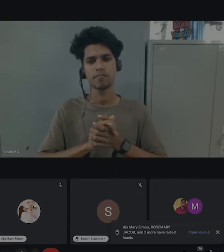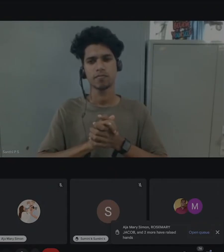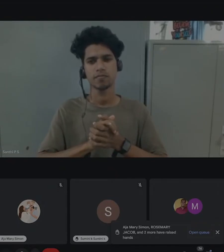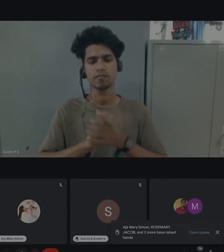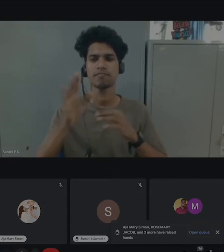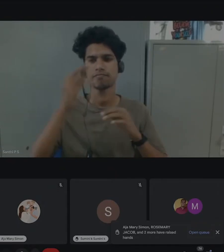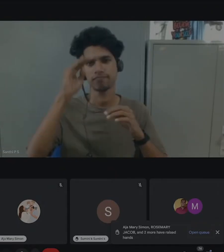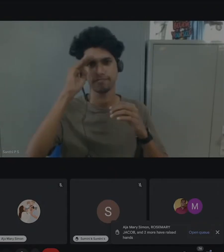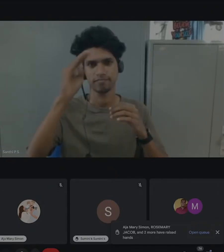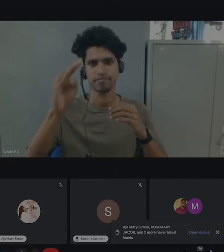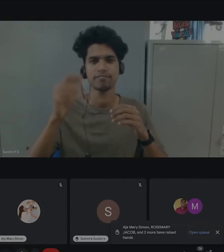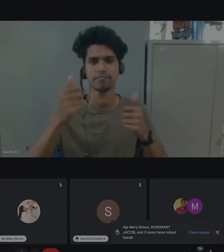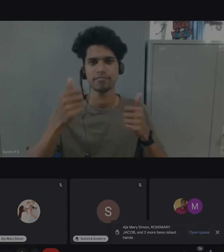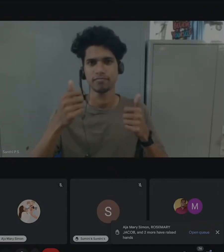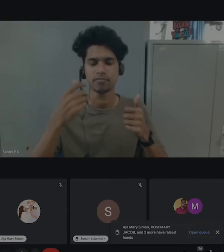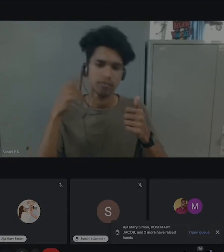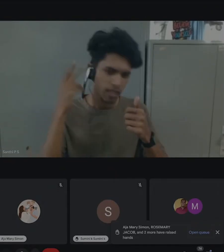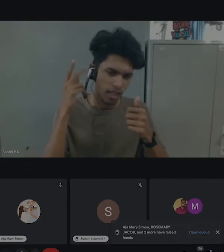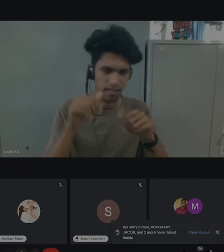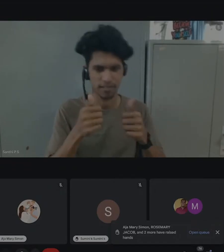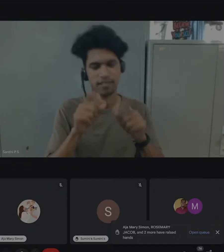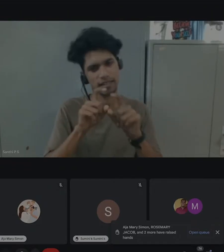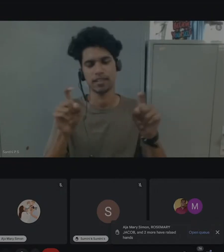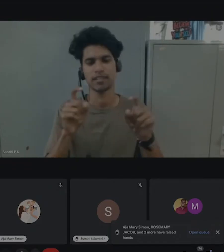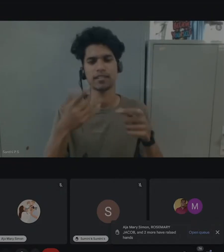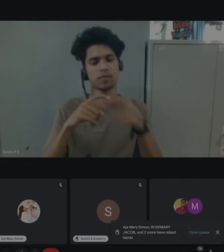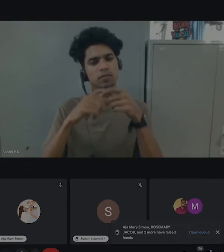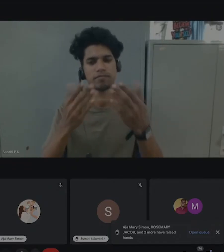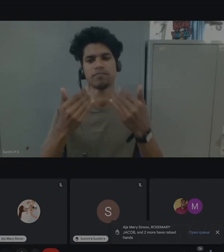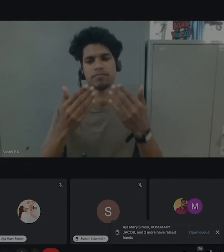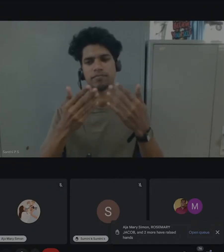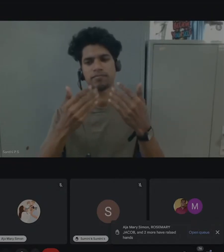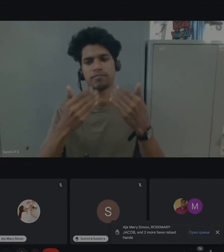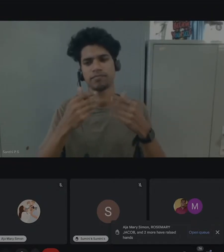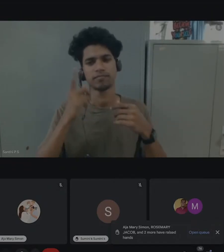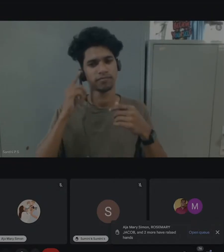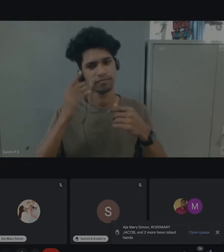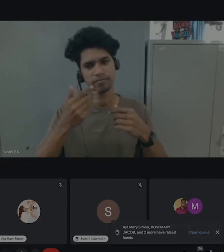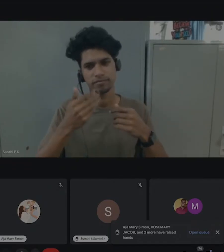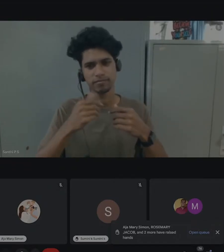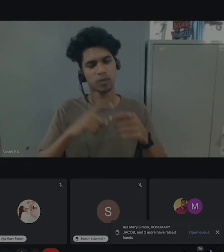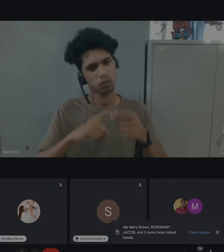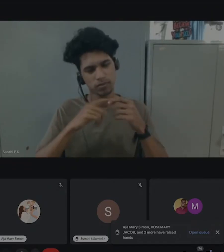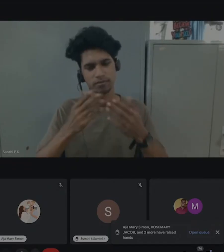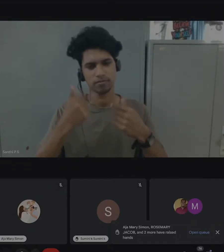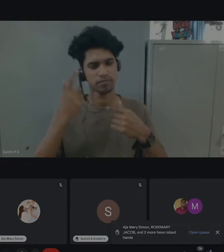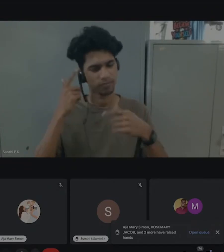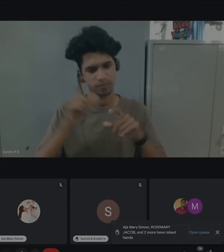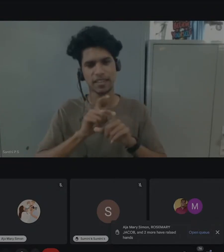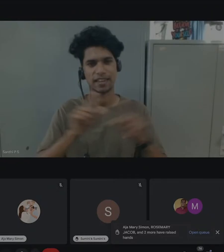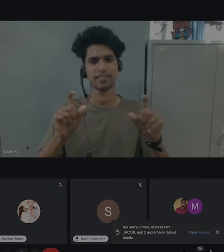ഹലോ കേൾക്കുന്നുണ്ട്, ചോദിച്ചോളൂ. ഹലോ ഹലോ ചോദ്യം ചോദിച്ചോളൂ,